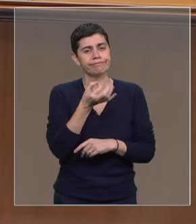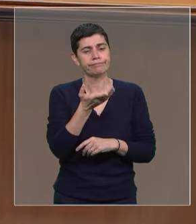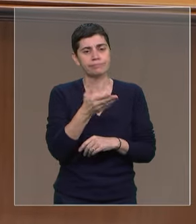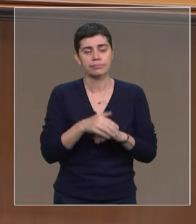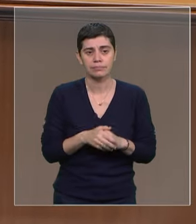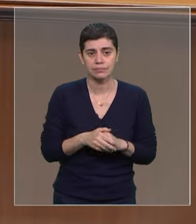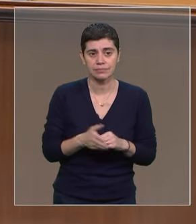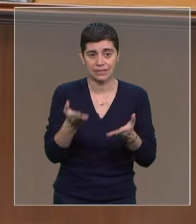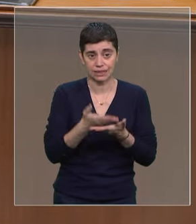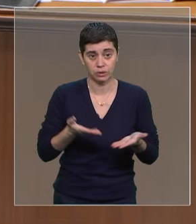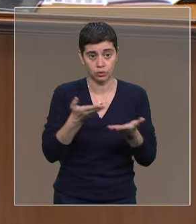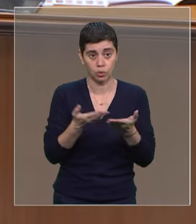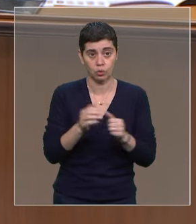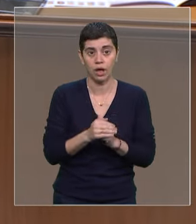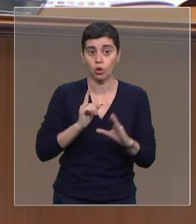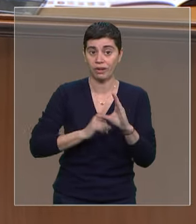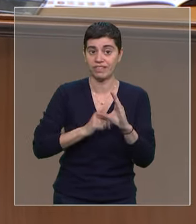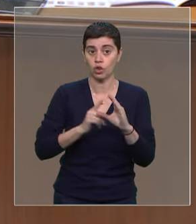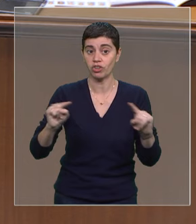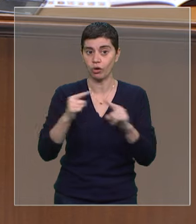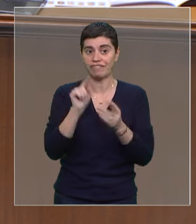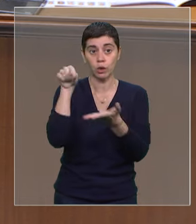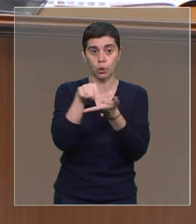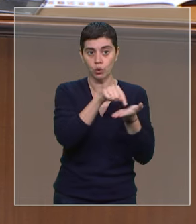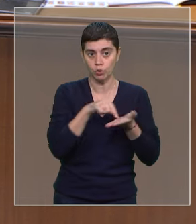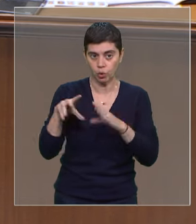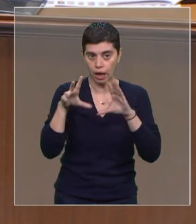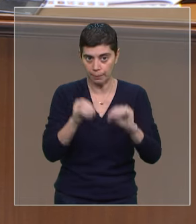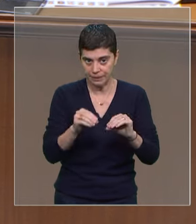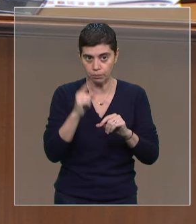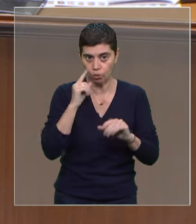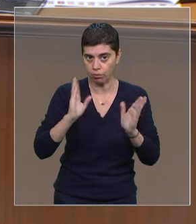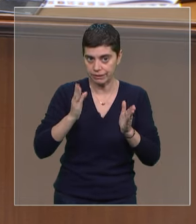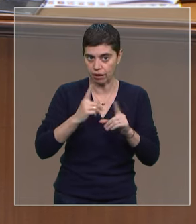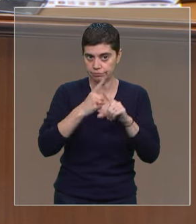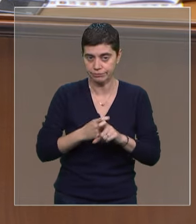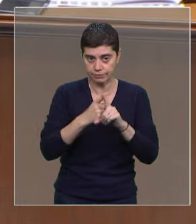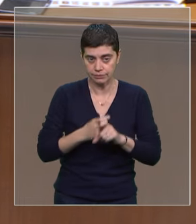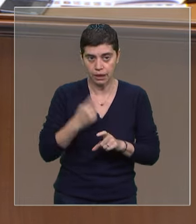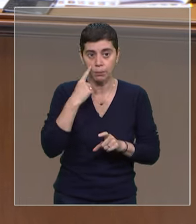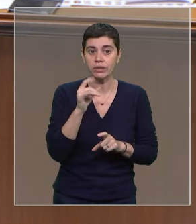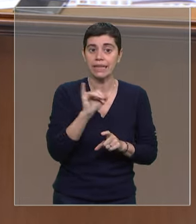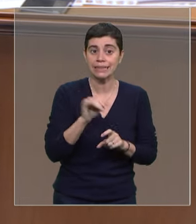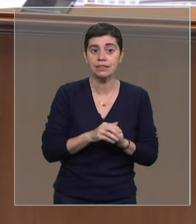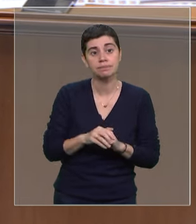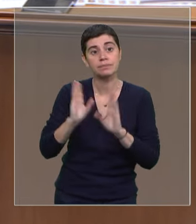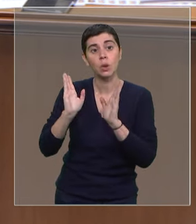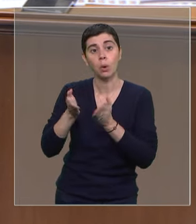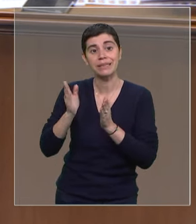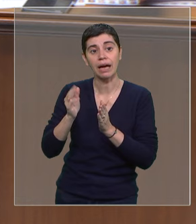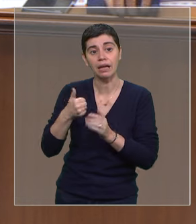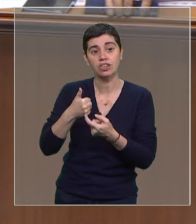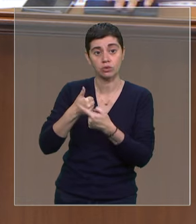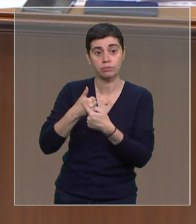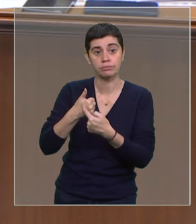situation du coefficient géographique. Permettez-moi d'abord d'avoir une pensée pour tous les personnels de l'hôpital d'Ajaccio qui ont fait face